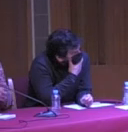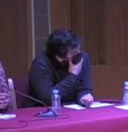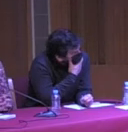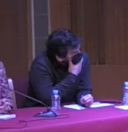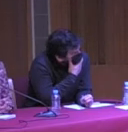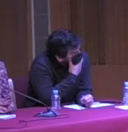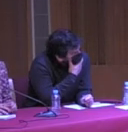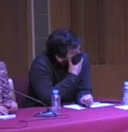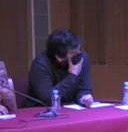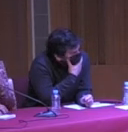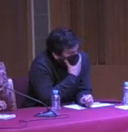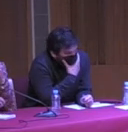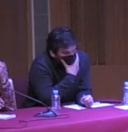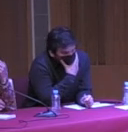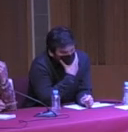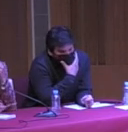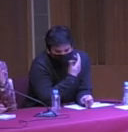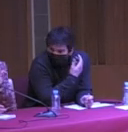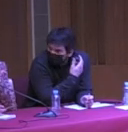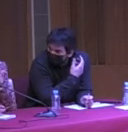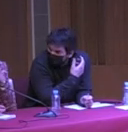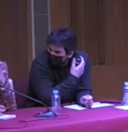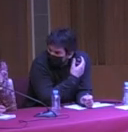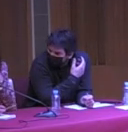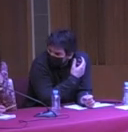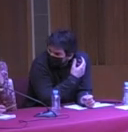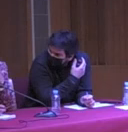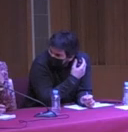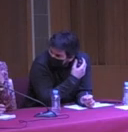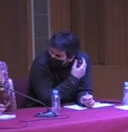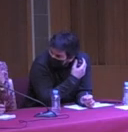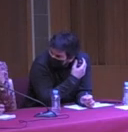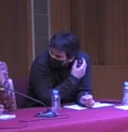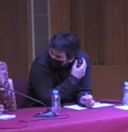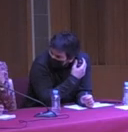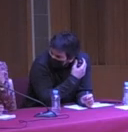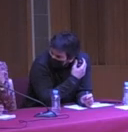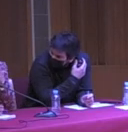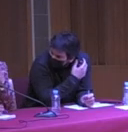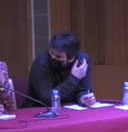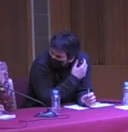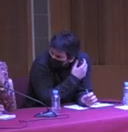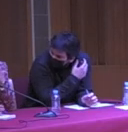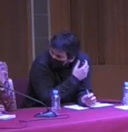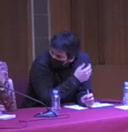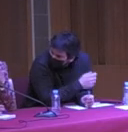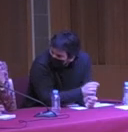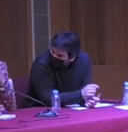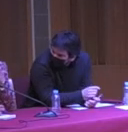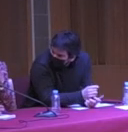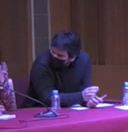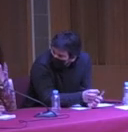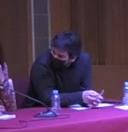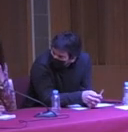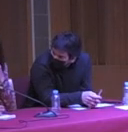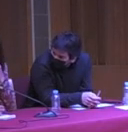aquesta situació. Això entenc, no sé si és del projecte d'urbanització, pot ser, o... perquè sí que és